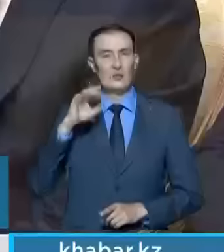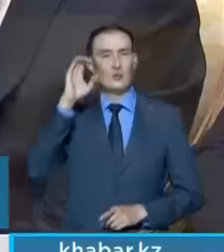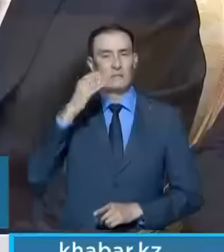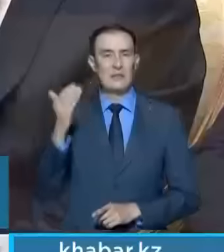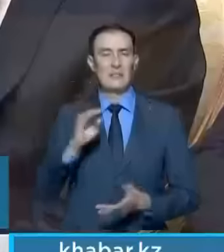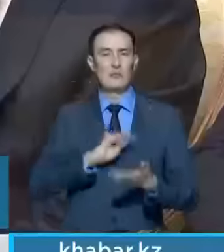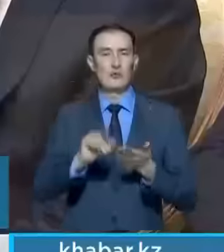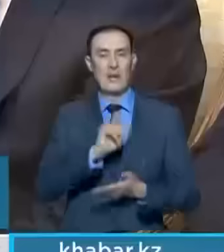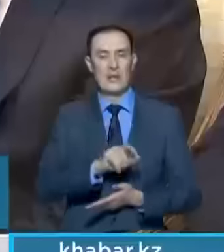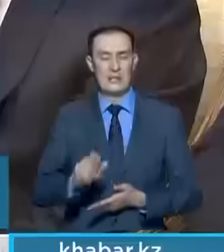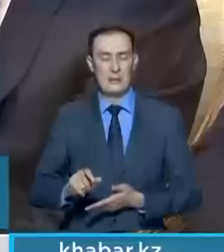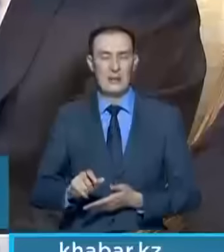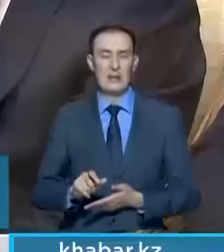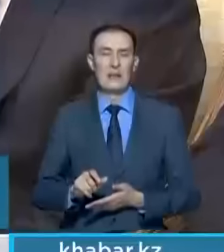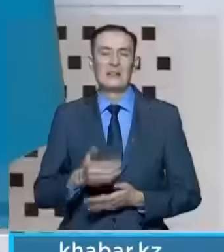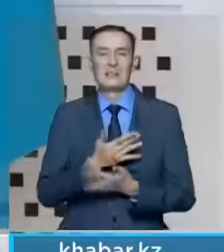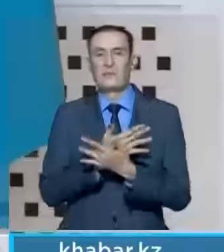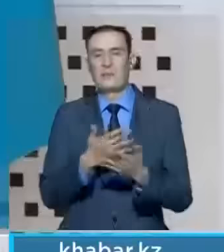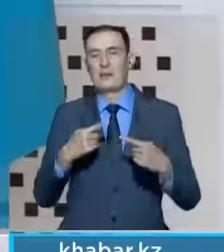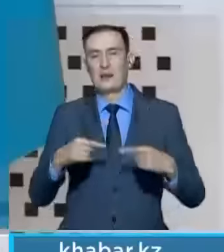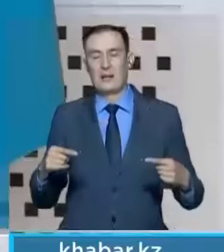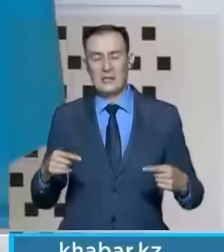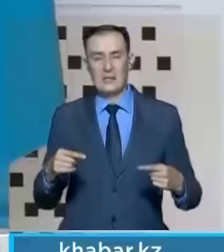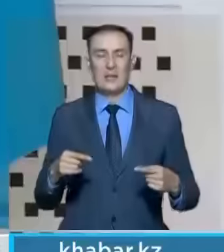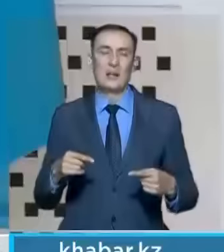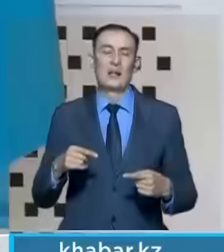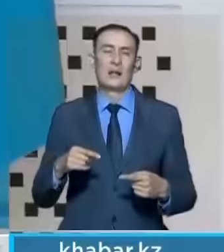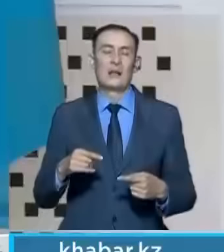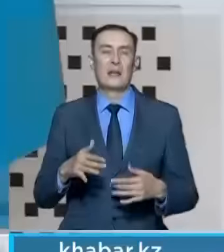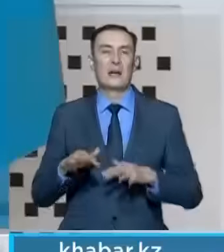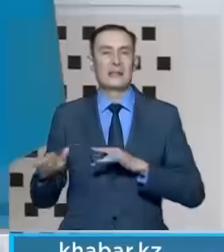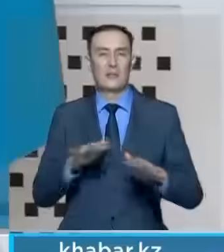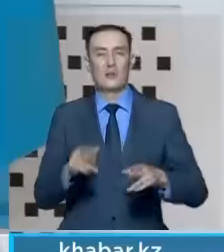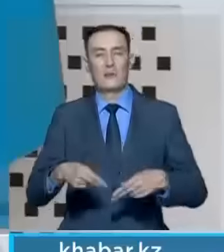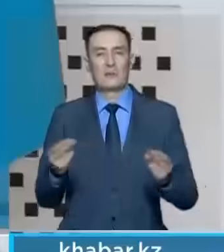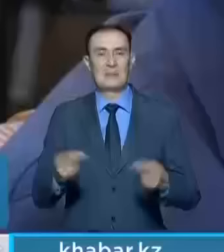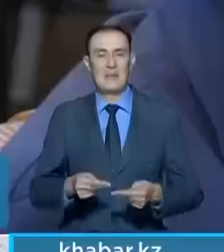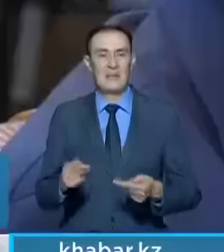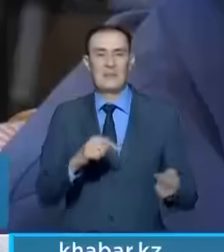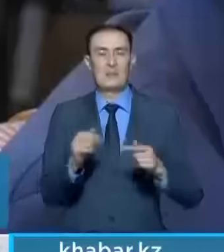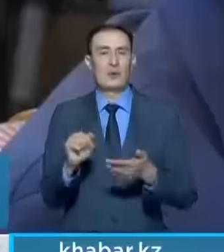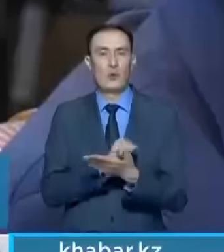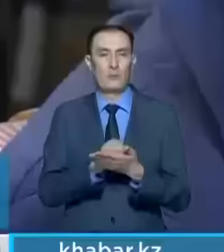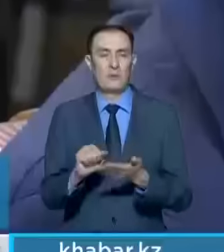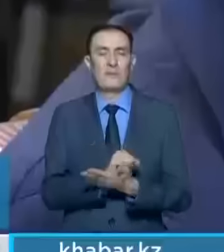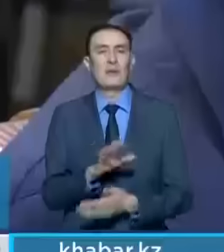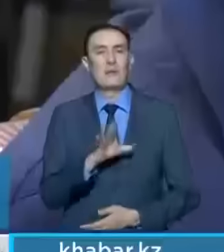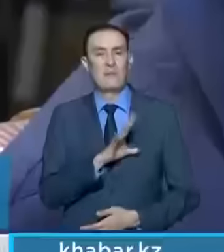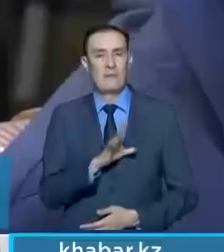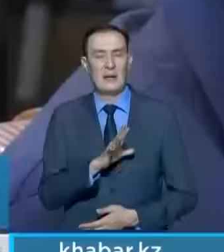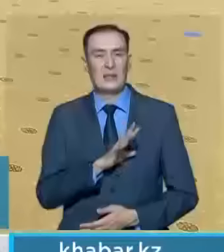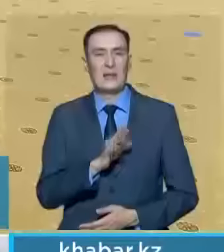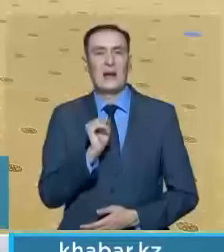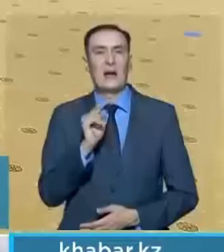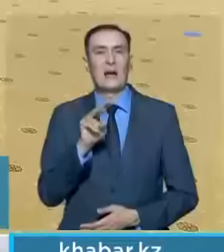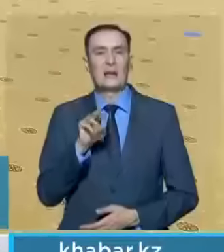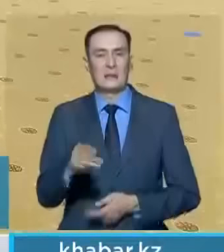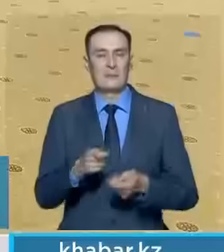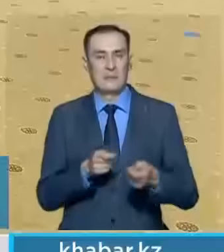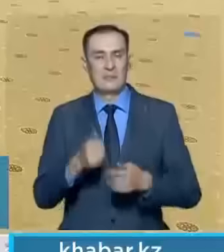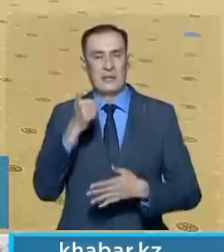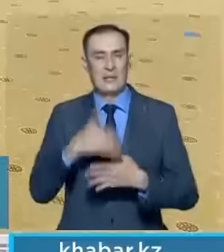узбекскими журналистами. Сферы самые разные. Редко на церемониях подписания взаимных документов бывает аким столицы.